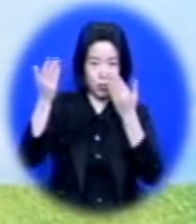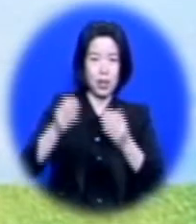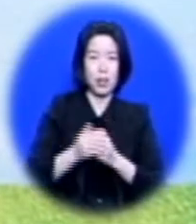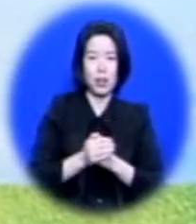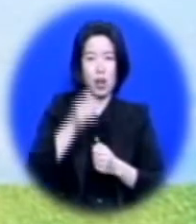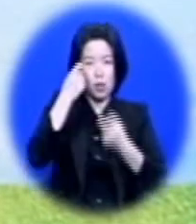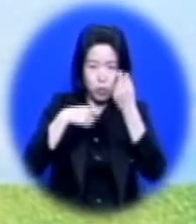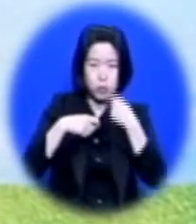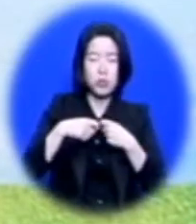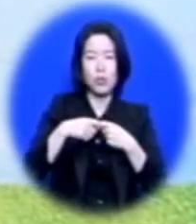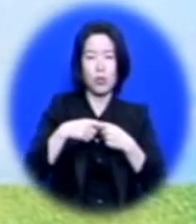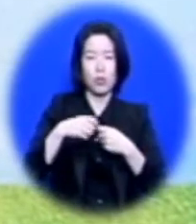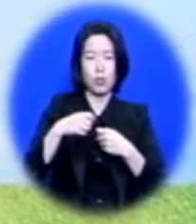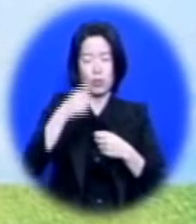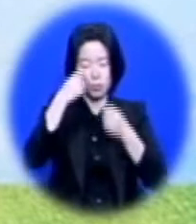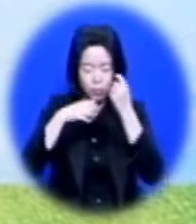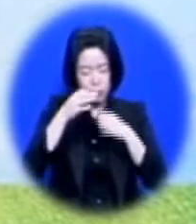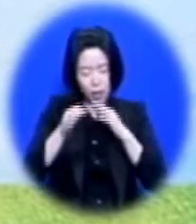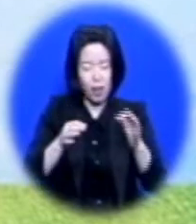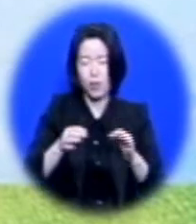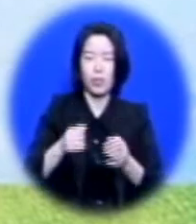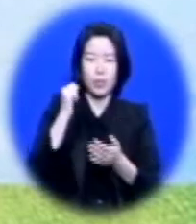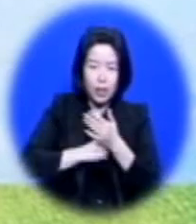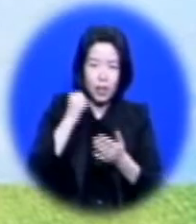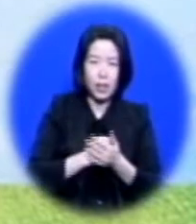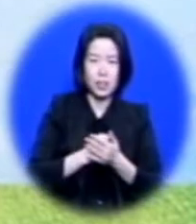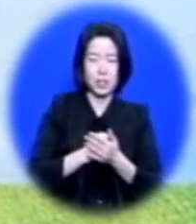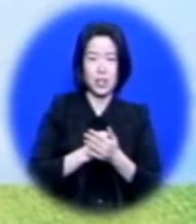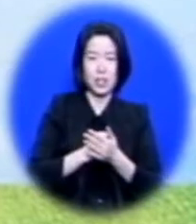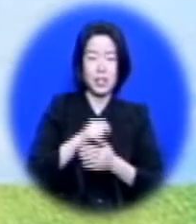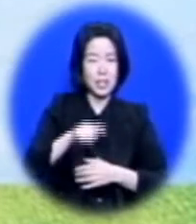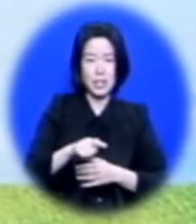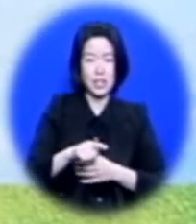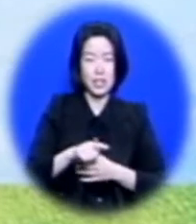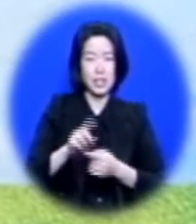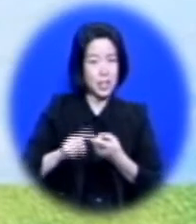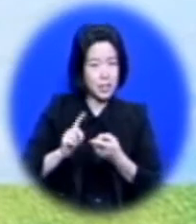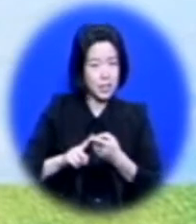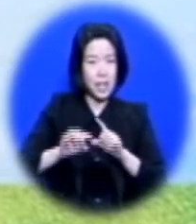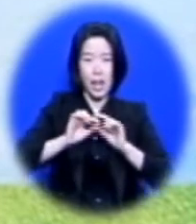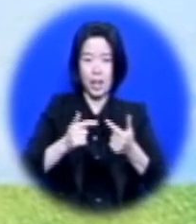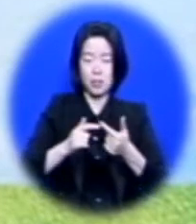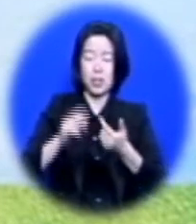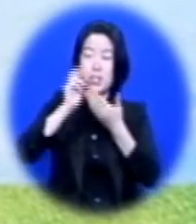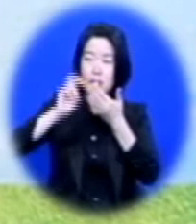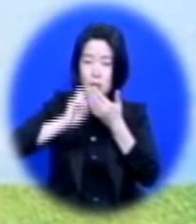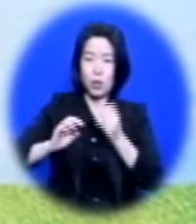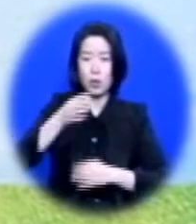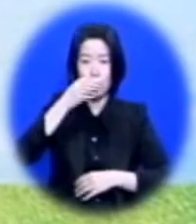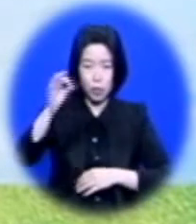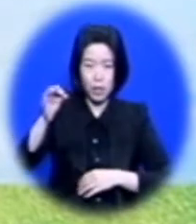울 곱 울고불고 한탄하고 탄식할 지 아니면 찬송하고 노래 부를지